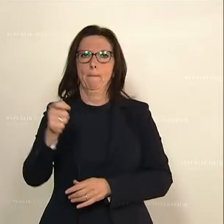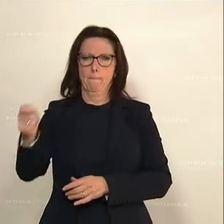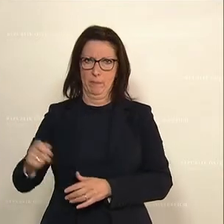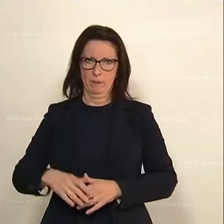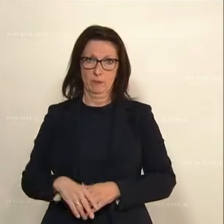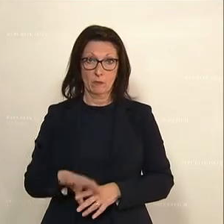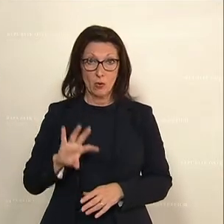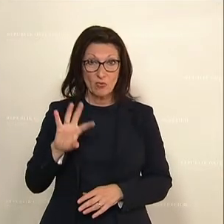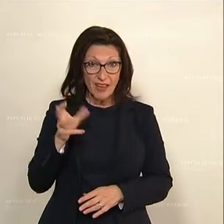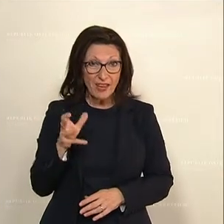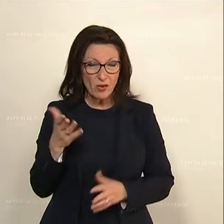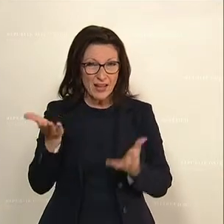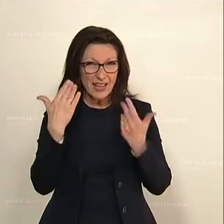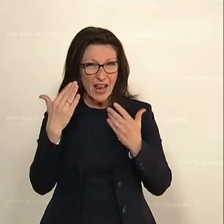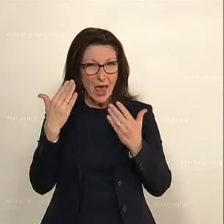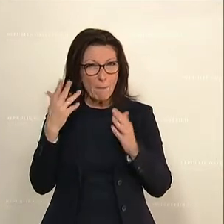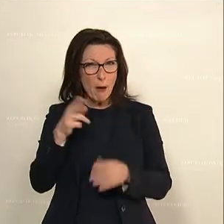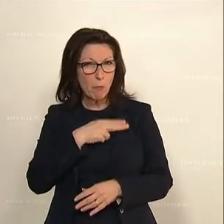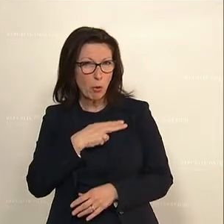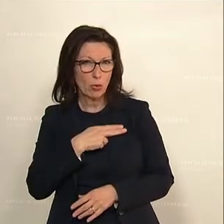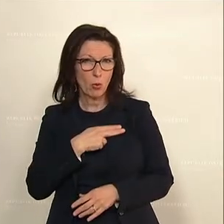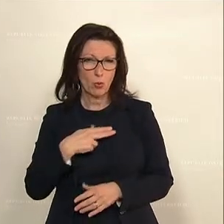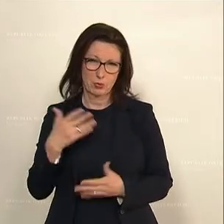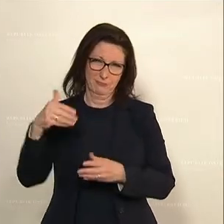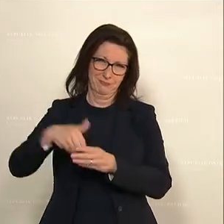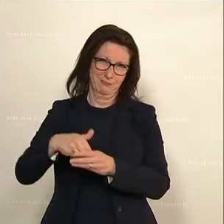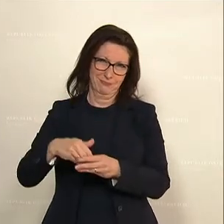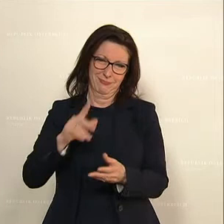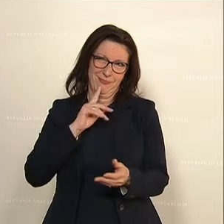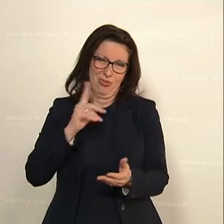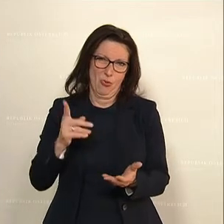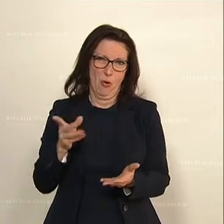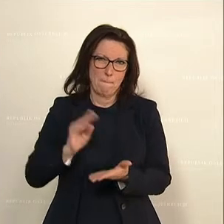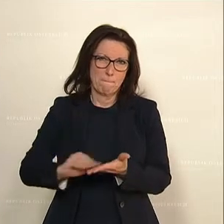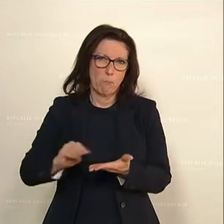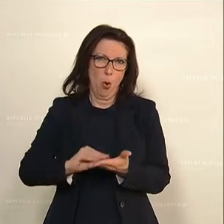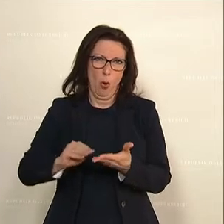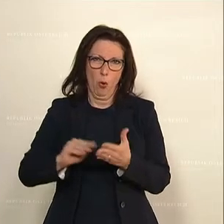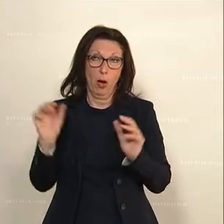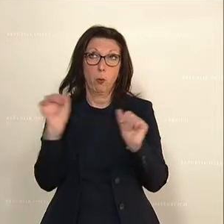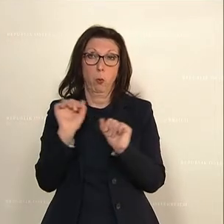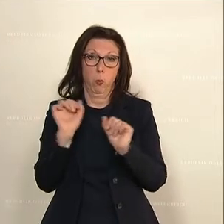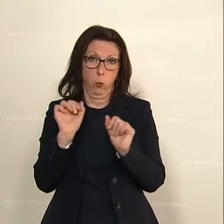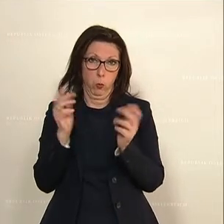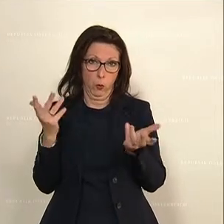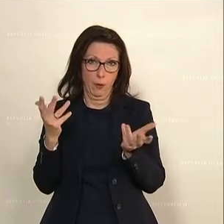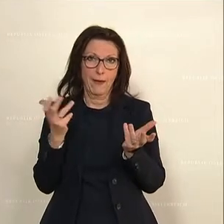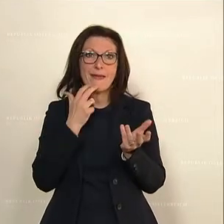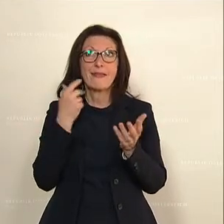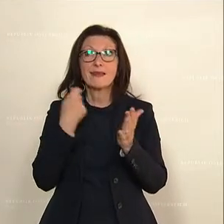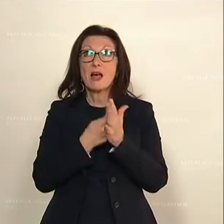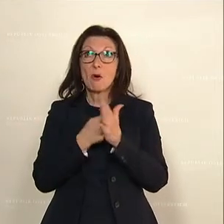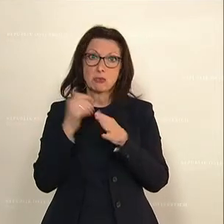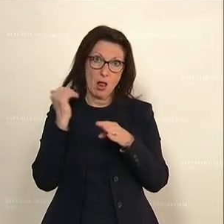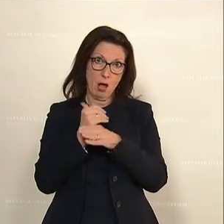regionale Klimabonus, der nichts anderes ist wie ein Bürokratiemonster, wie der Energiekostenausgleich, den